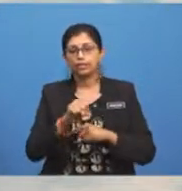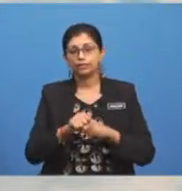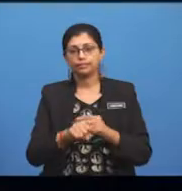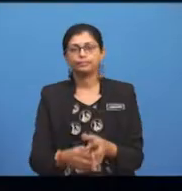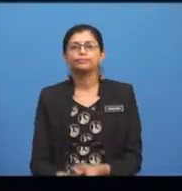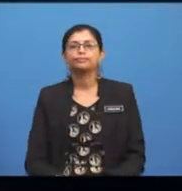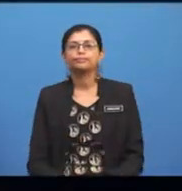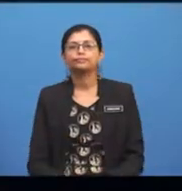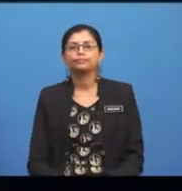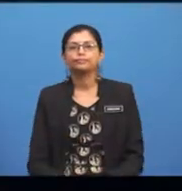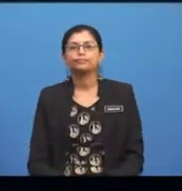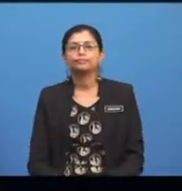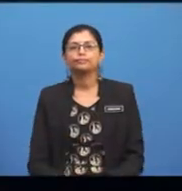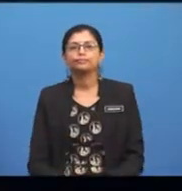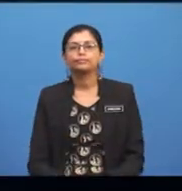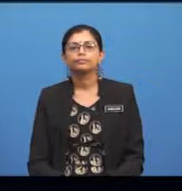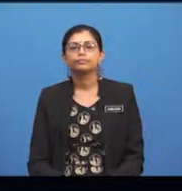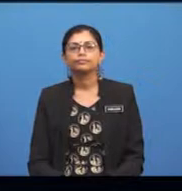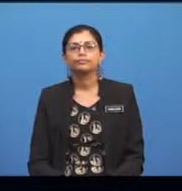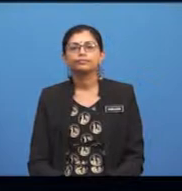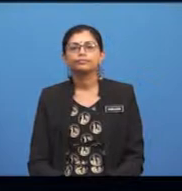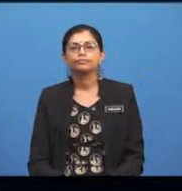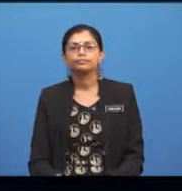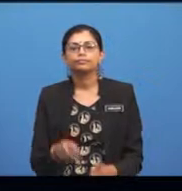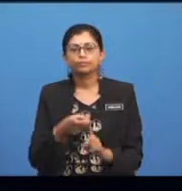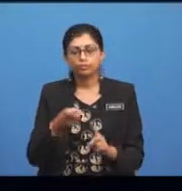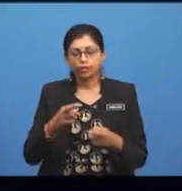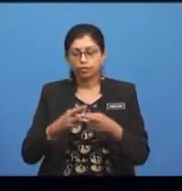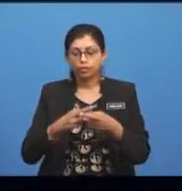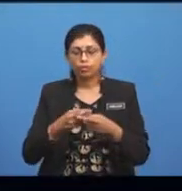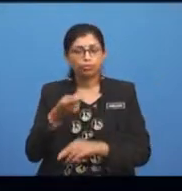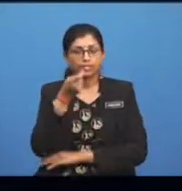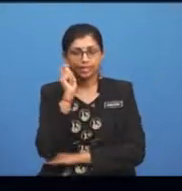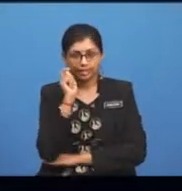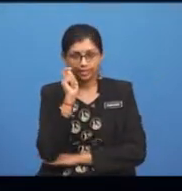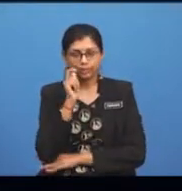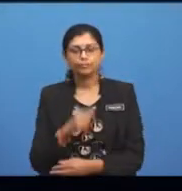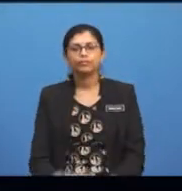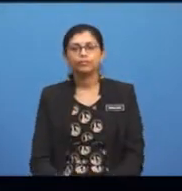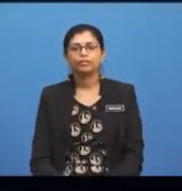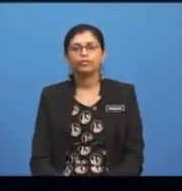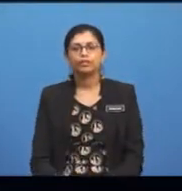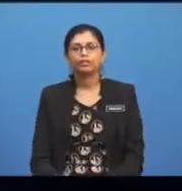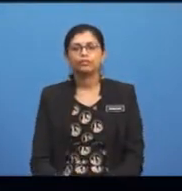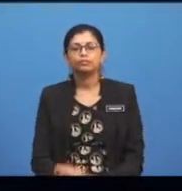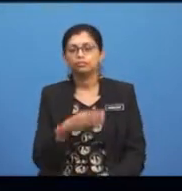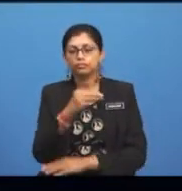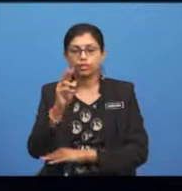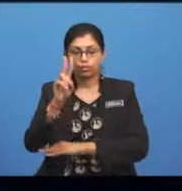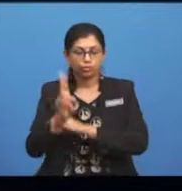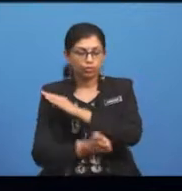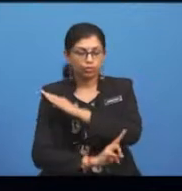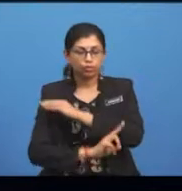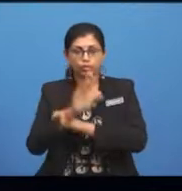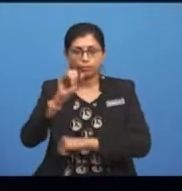Maka daripada rumus yang cikgu cakapkan tadi, Dan dua hukum yang mempengaruhi